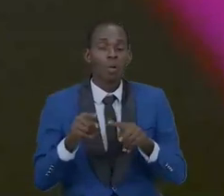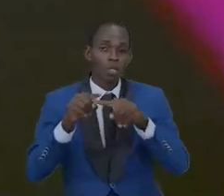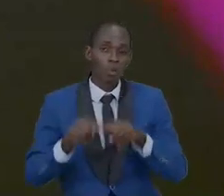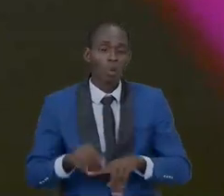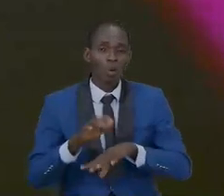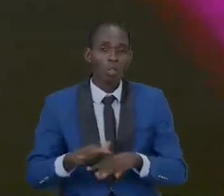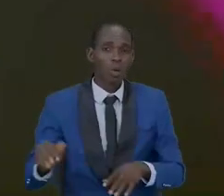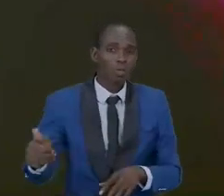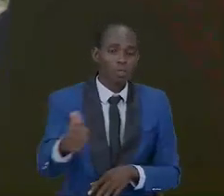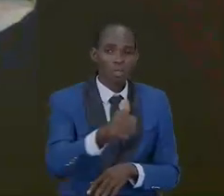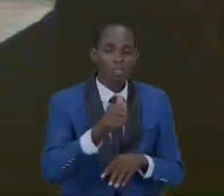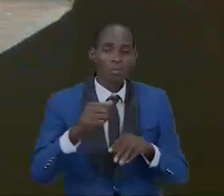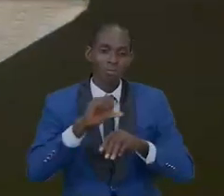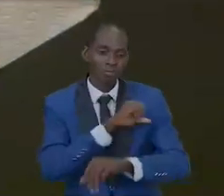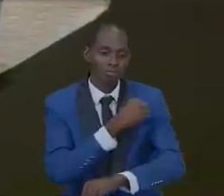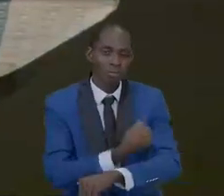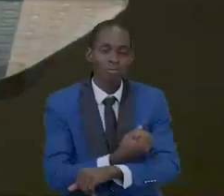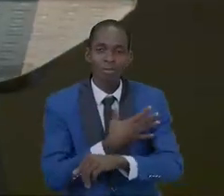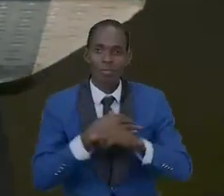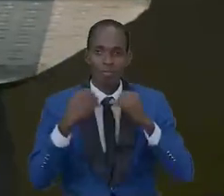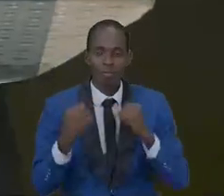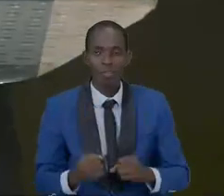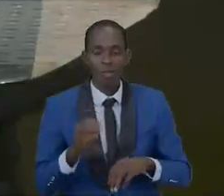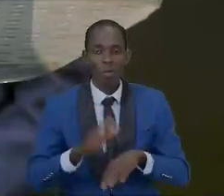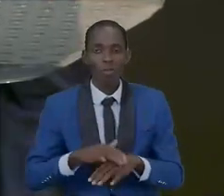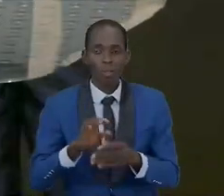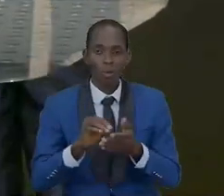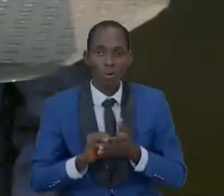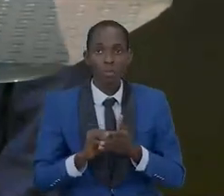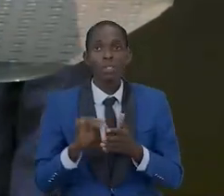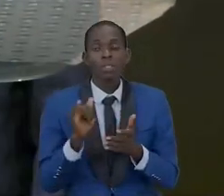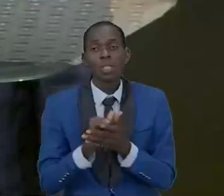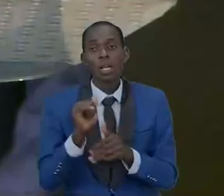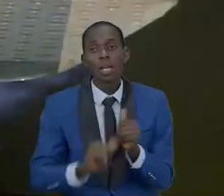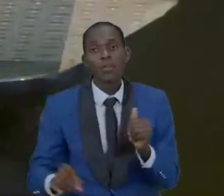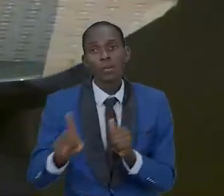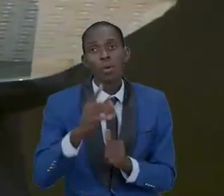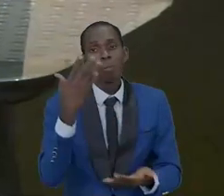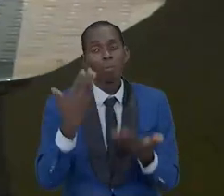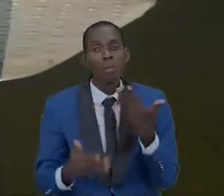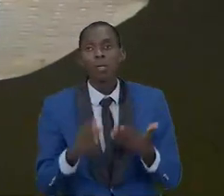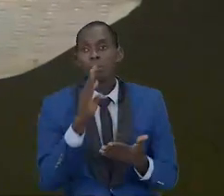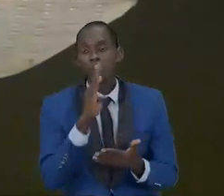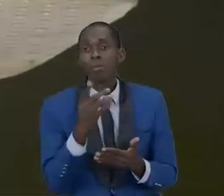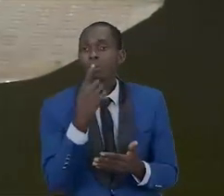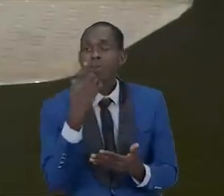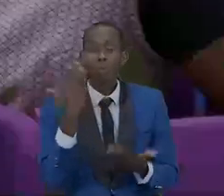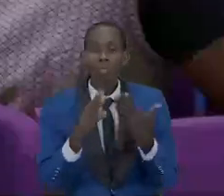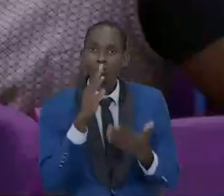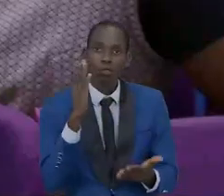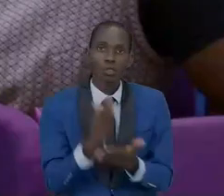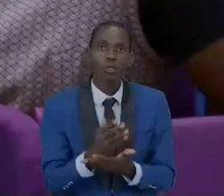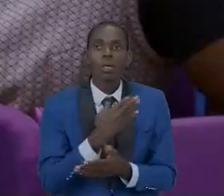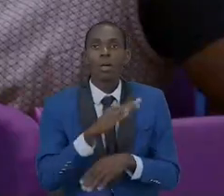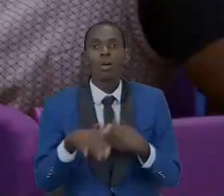dépense leur force sur le caractère seul alors afin que tout soit fermé et que tout le monde